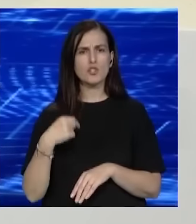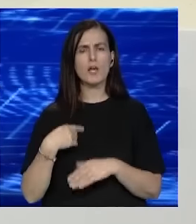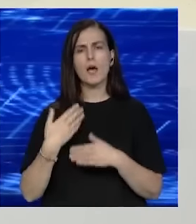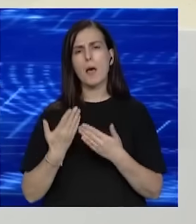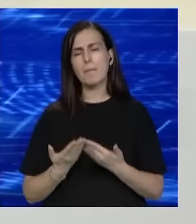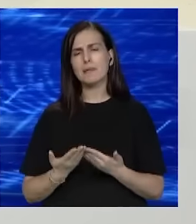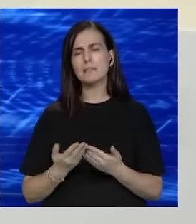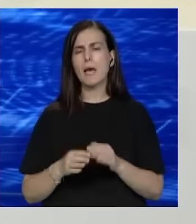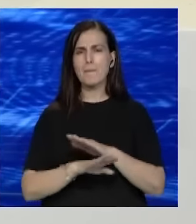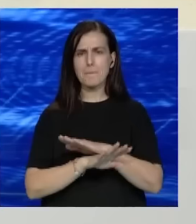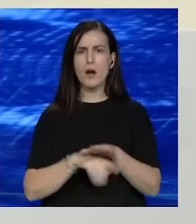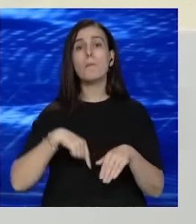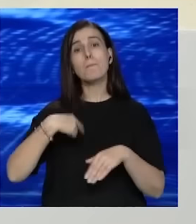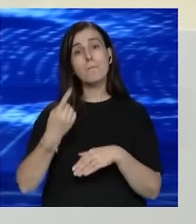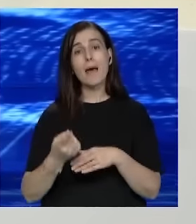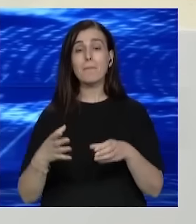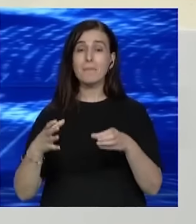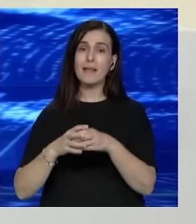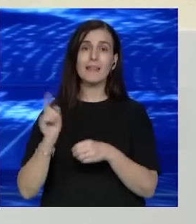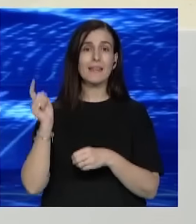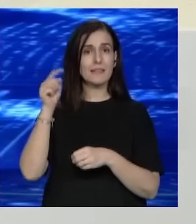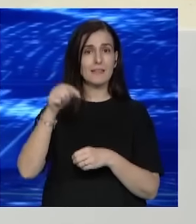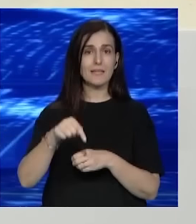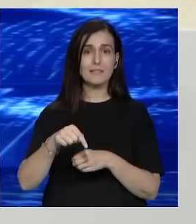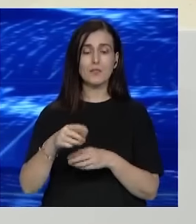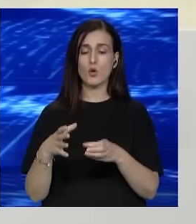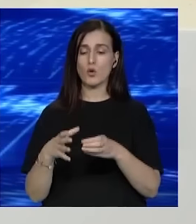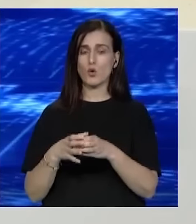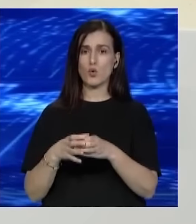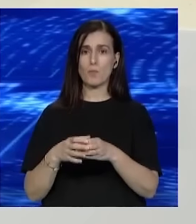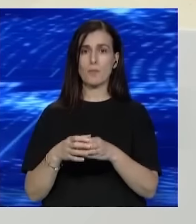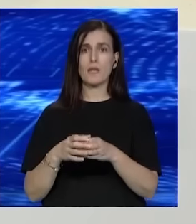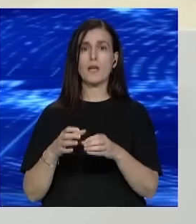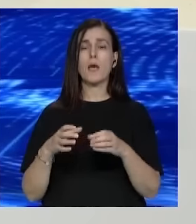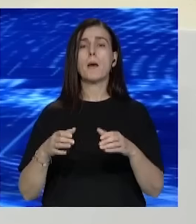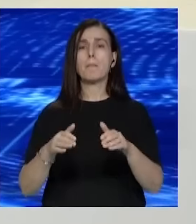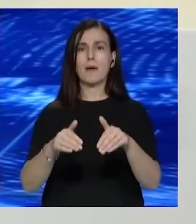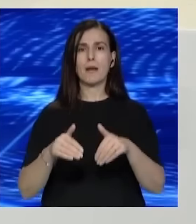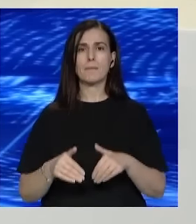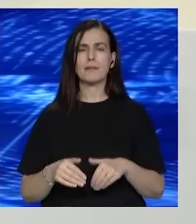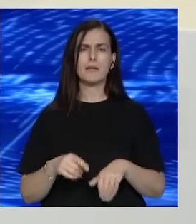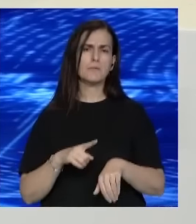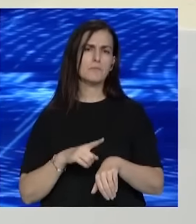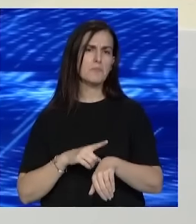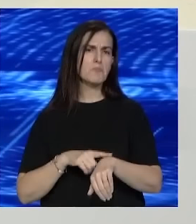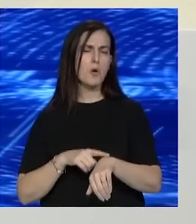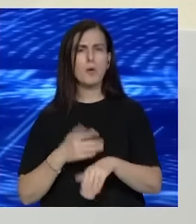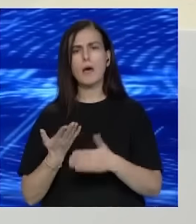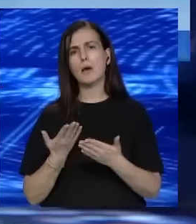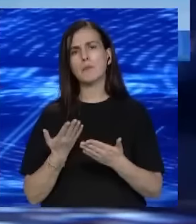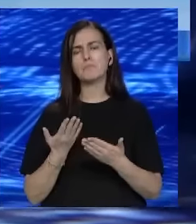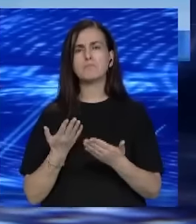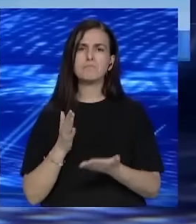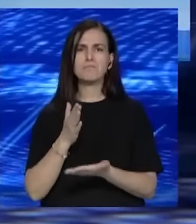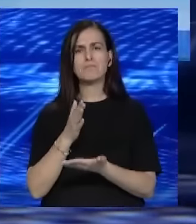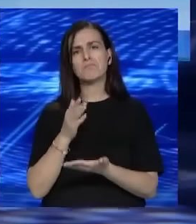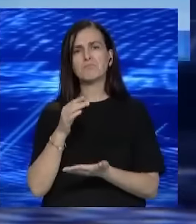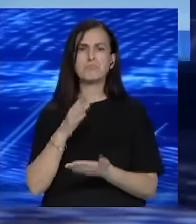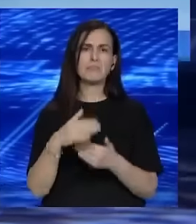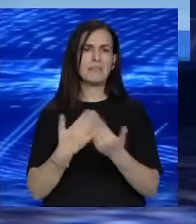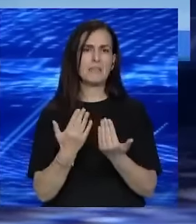pasohet nga një tjetër mbledhje gjatë ditës së nesërme e grupit parlamentar të Partisë Demokratike që pritet të mbahet rreth mesditës. Qartë, mirë,